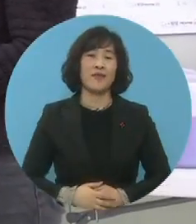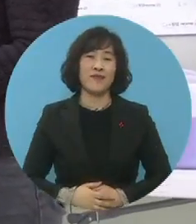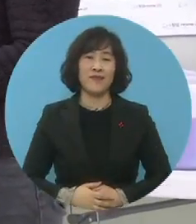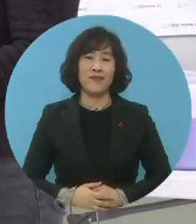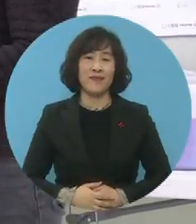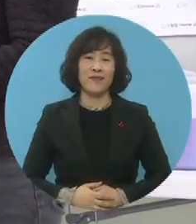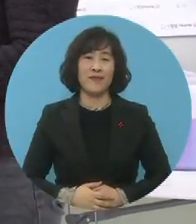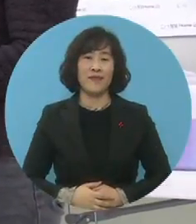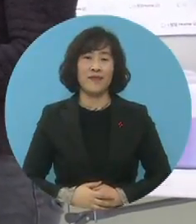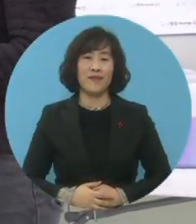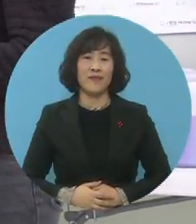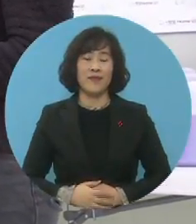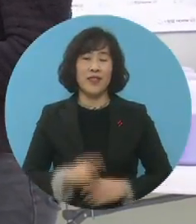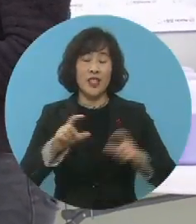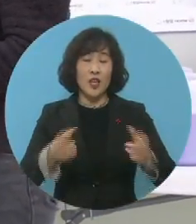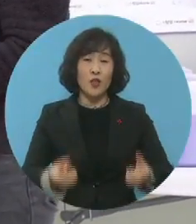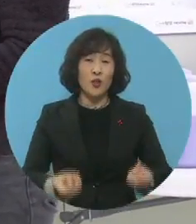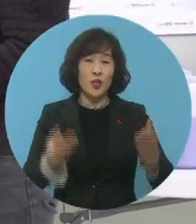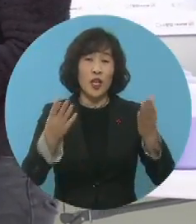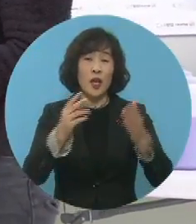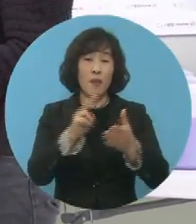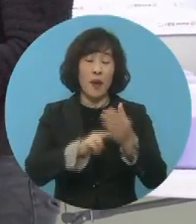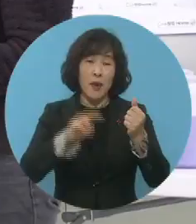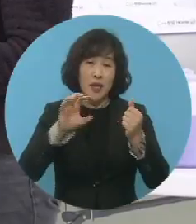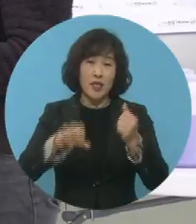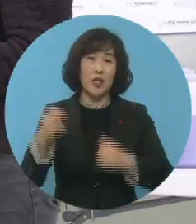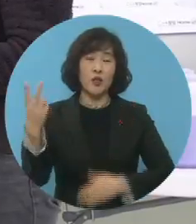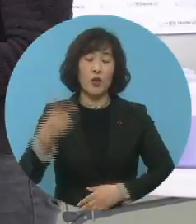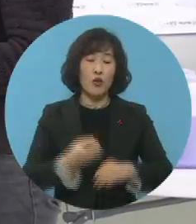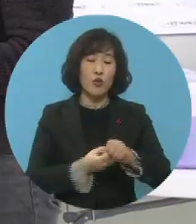등 주변의 흔한 식물이 소재가 됩니다.